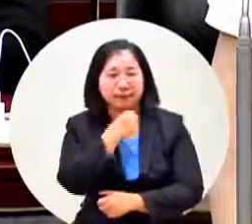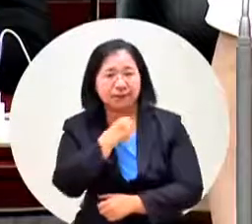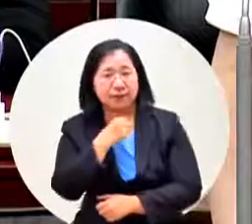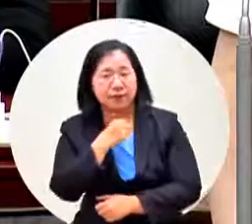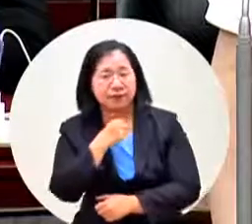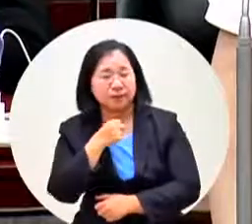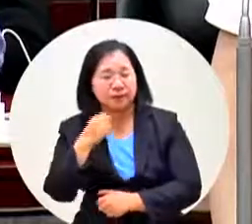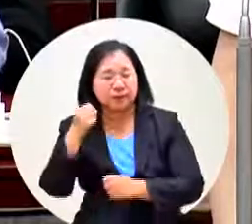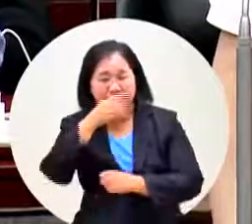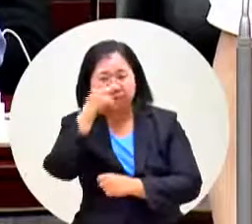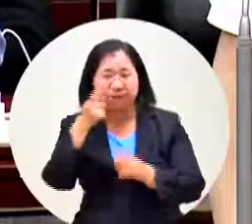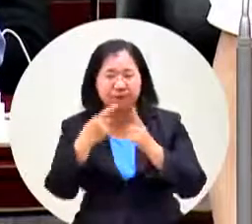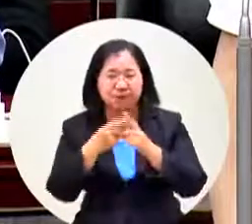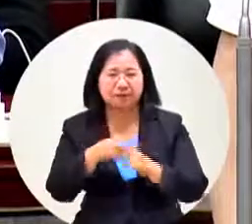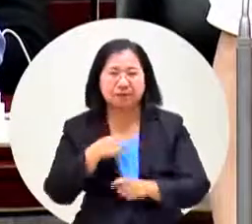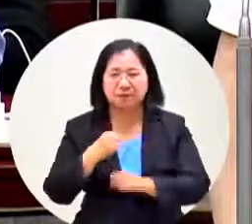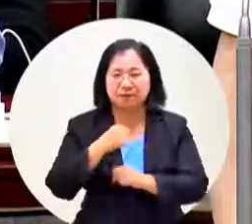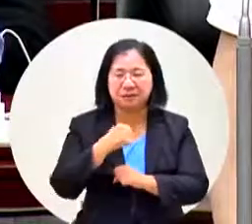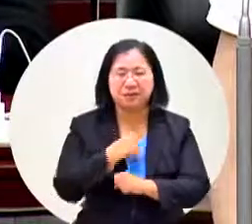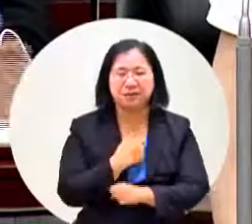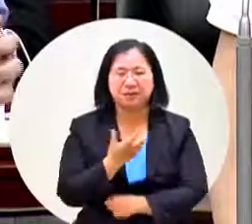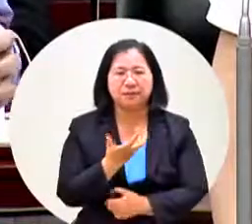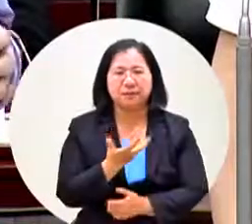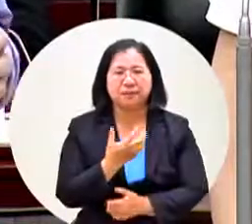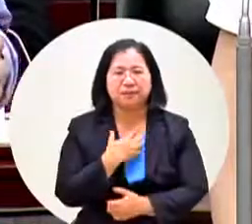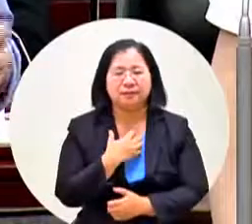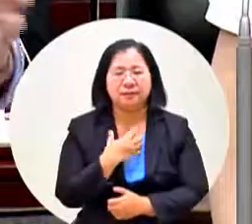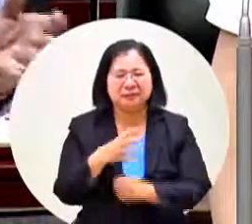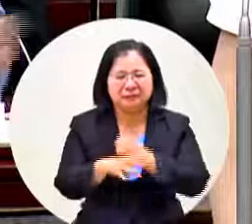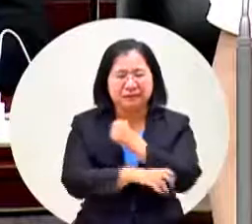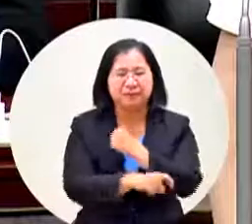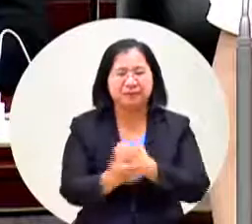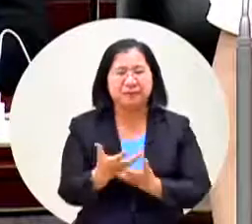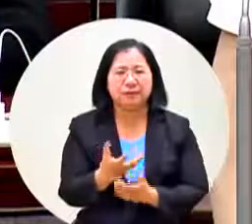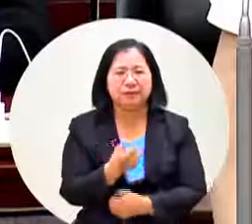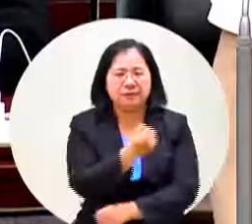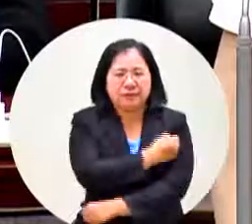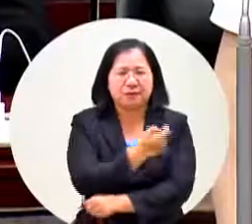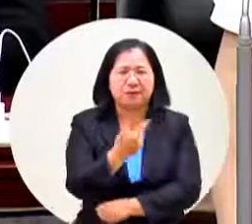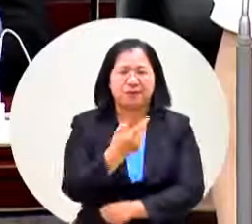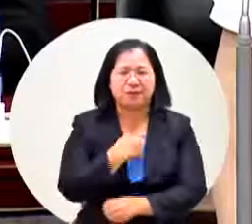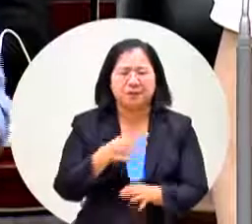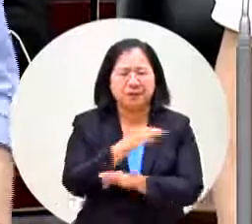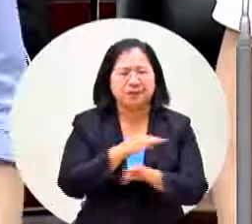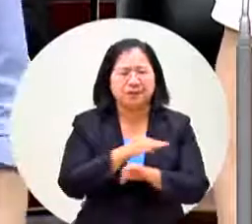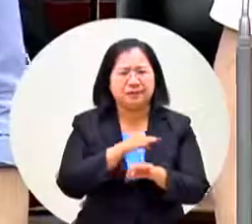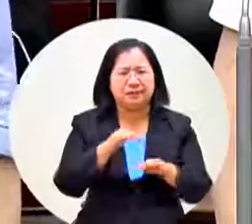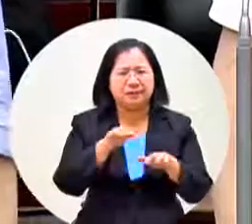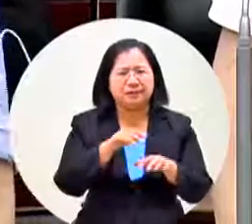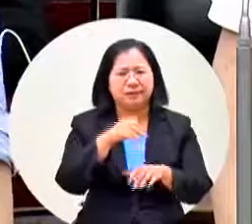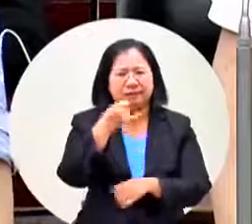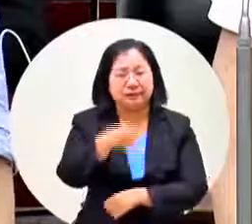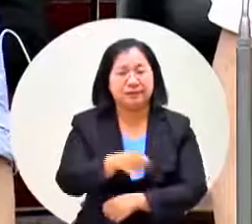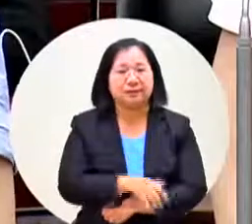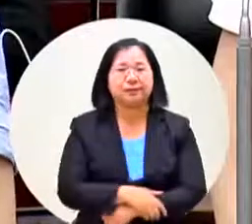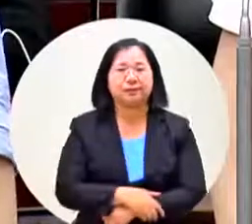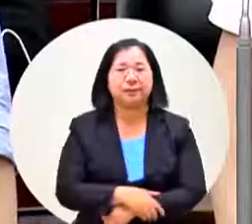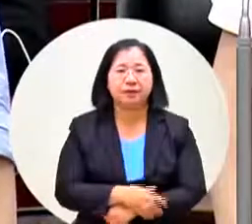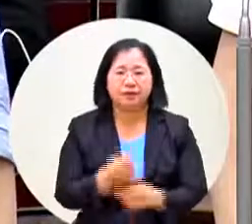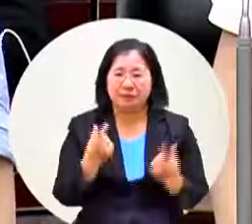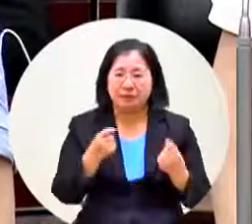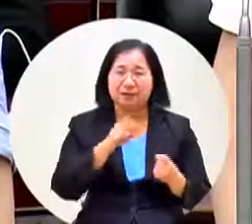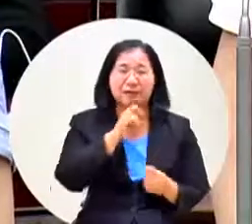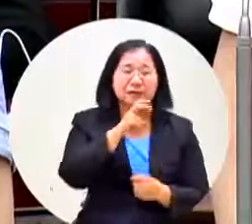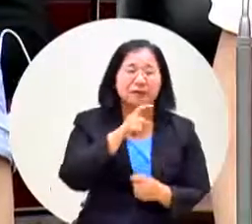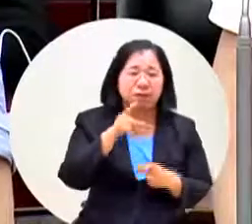湾的青年人先天在竞争就吃尽了苦头。因为为什么？我们经济真的不行了。所以同